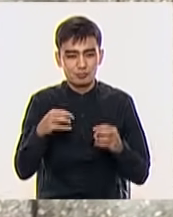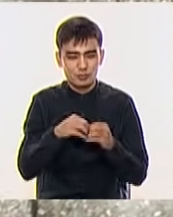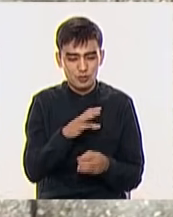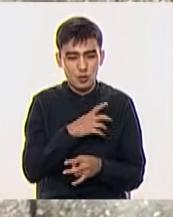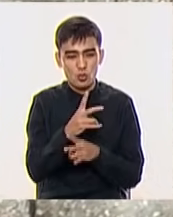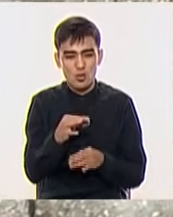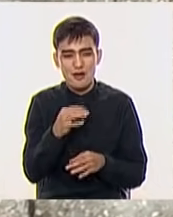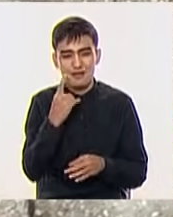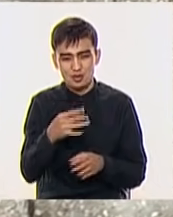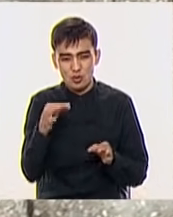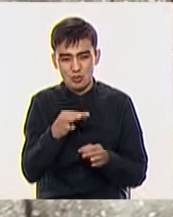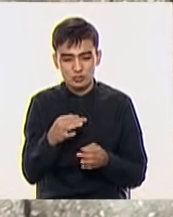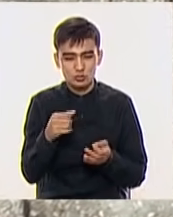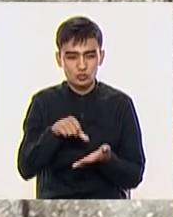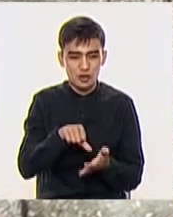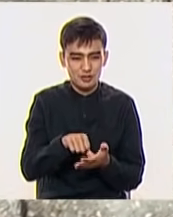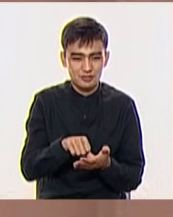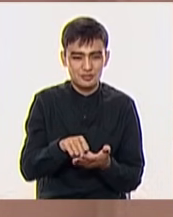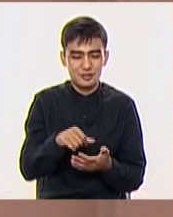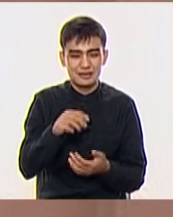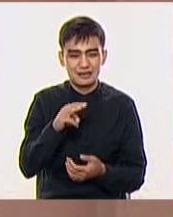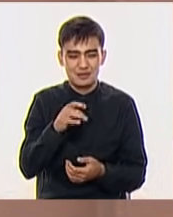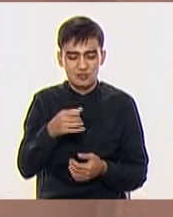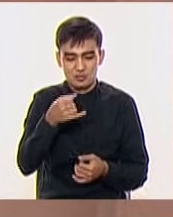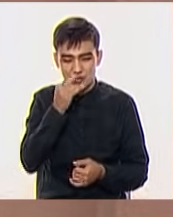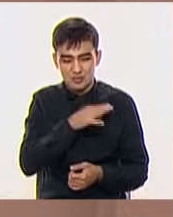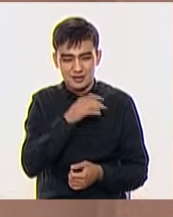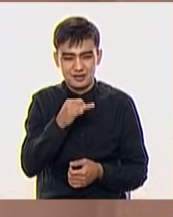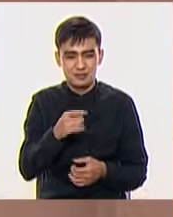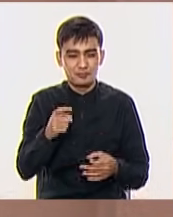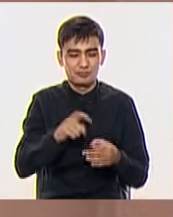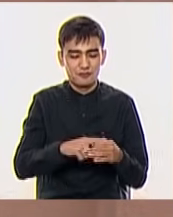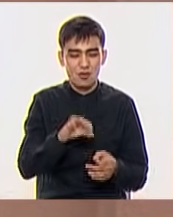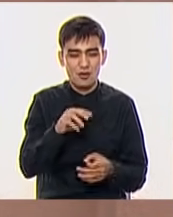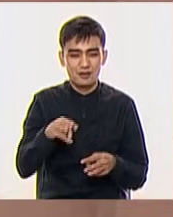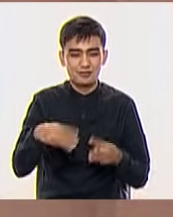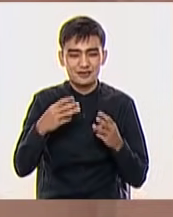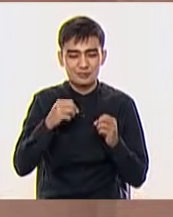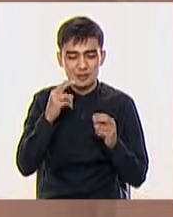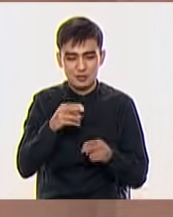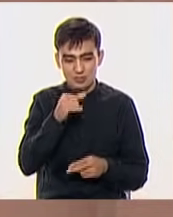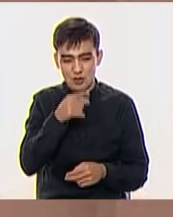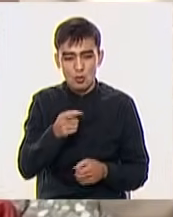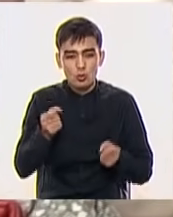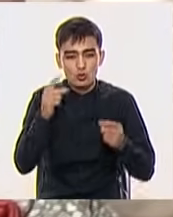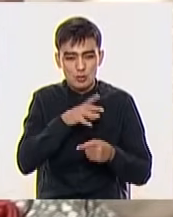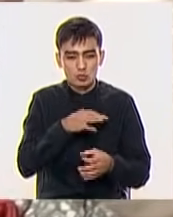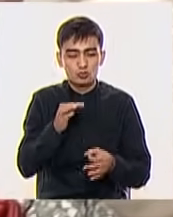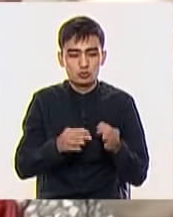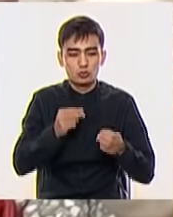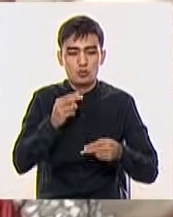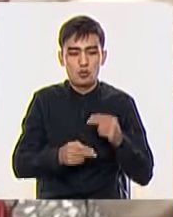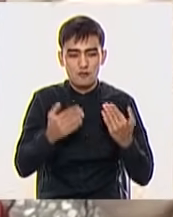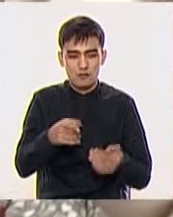ни один истец не смог поучаствовать в прениях. Их просто не подсоединили к онлайн-заседанию. Позже они узнали, что суд